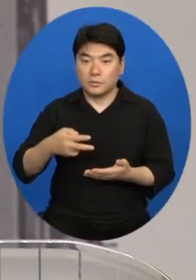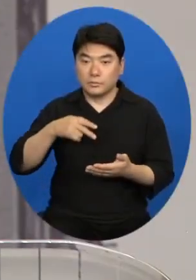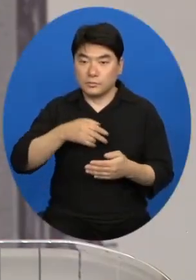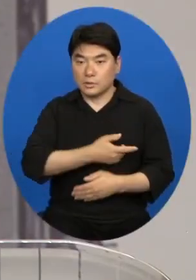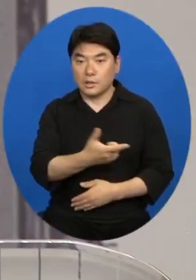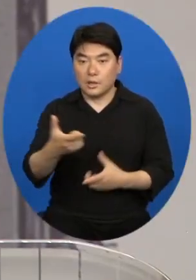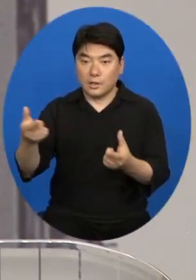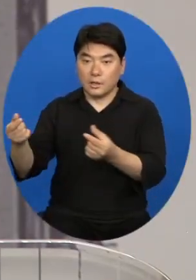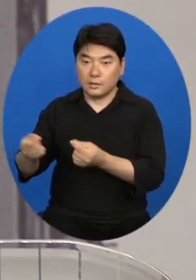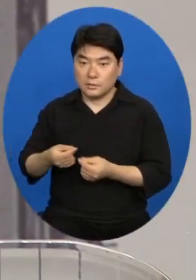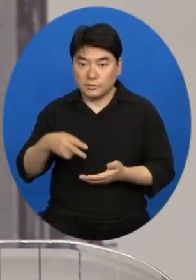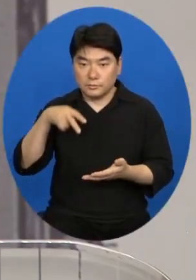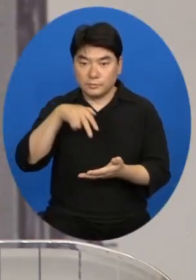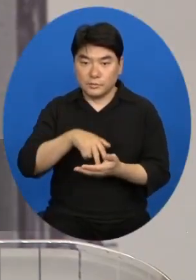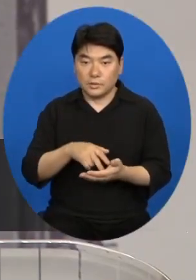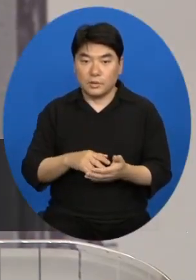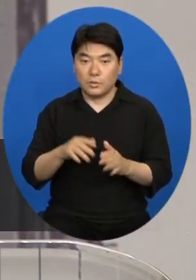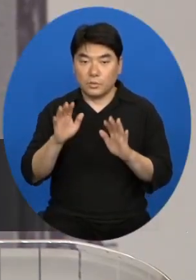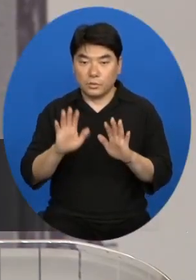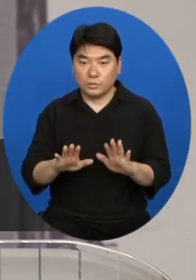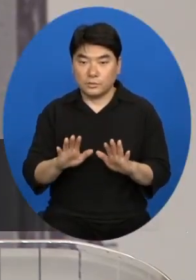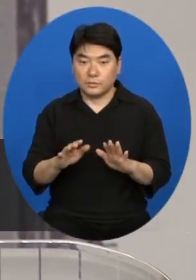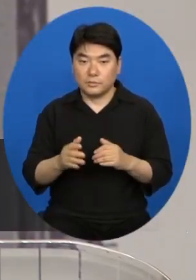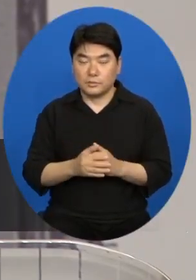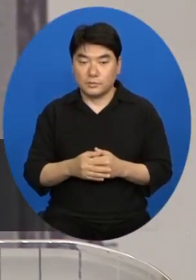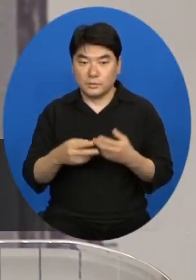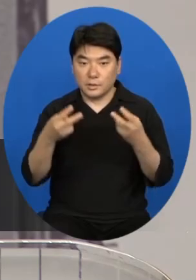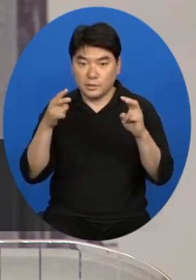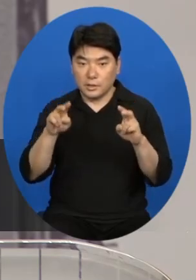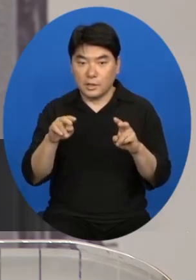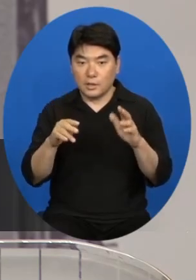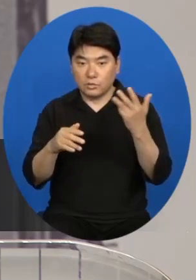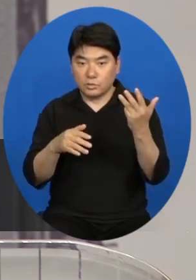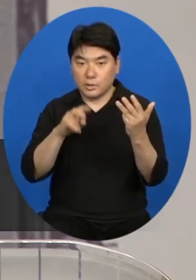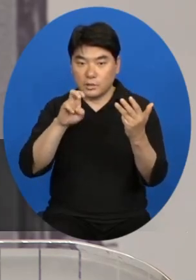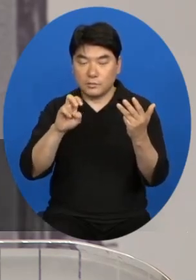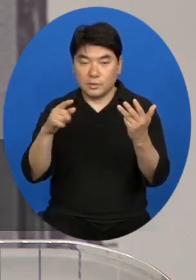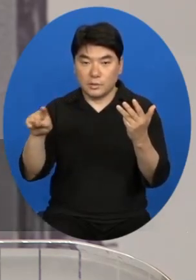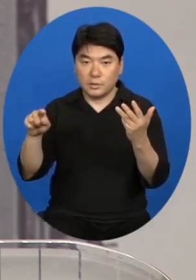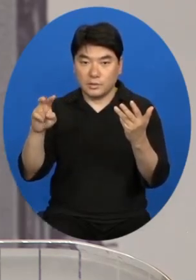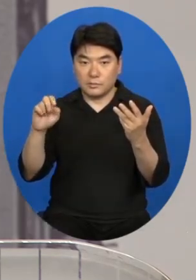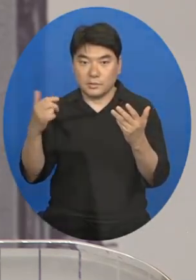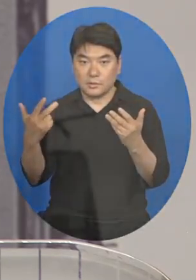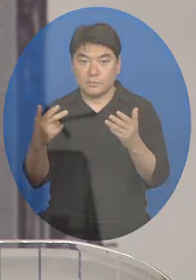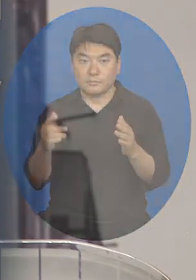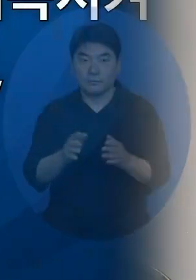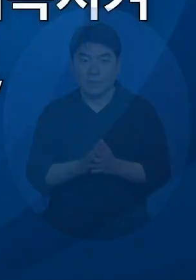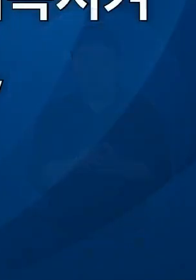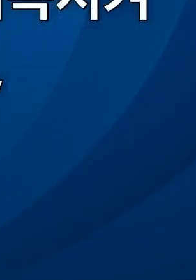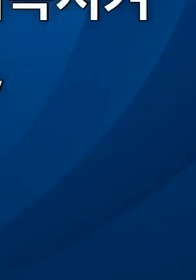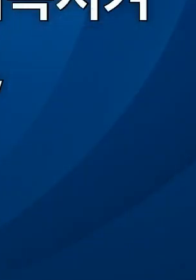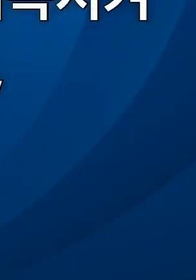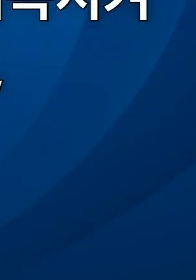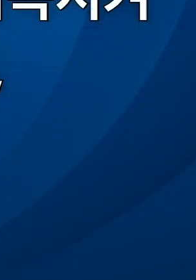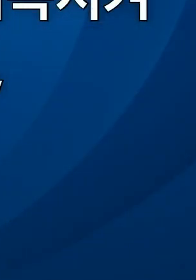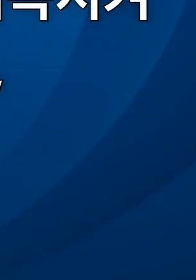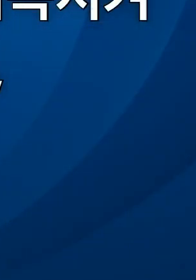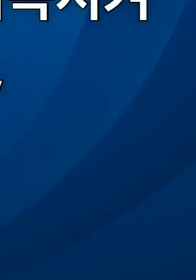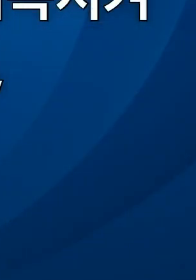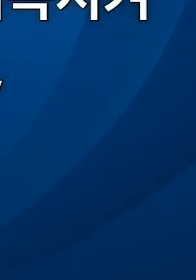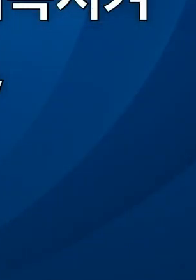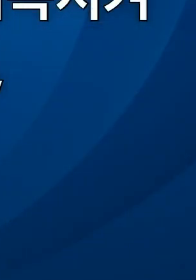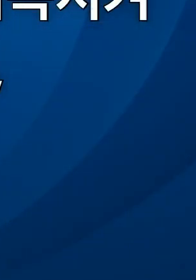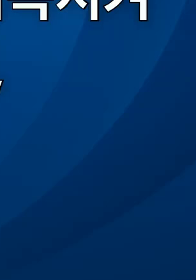오늘 우리에게 주시는 하나님의 말씀은 다니엘 9장 20절에서 27절 말씀입니다. 내가 아직